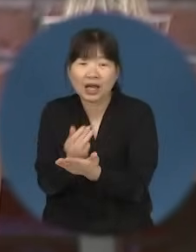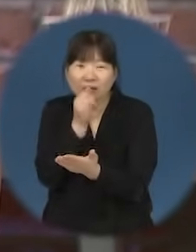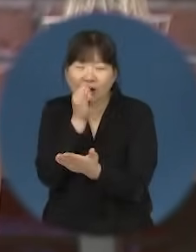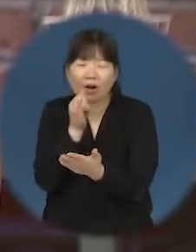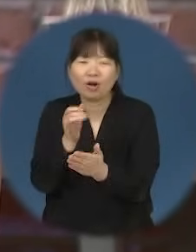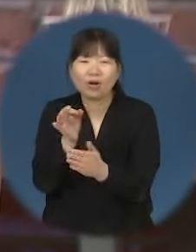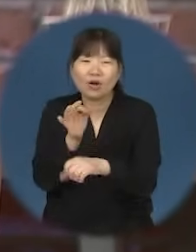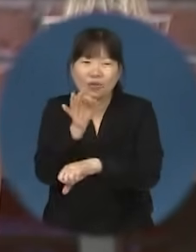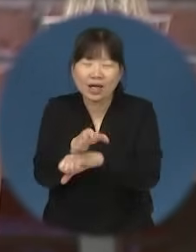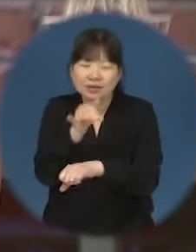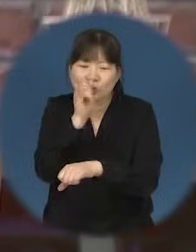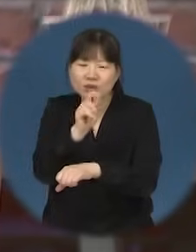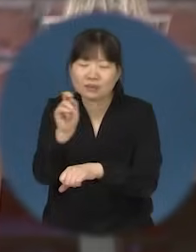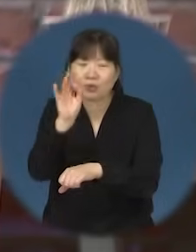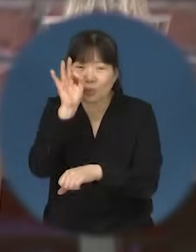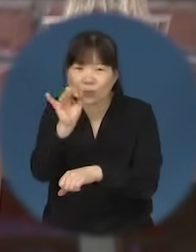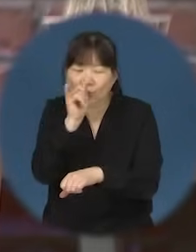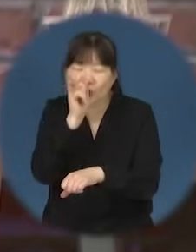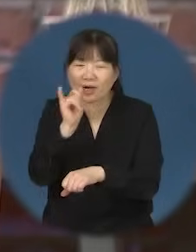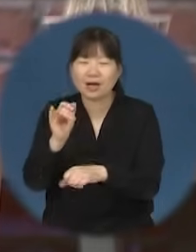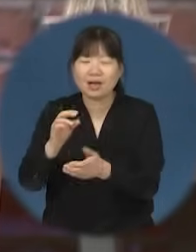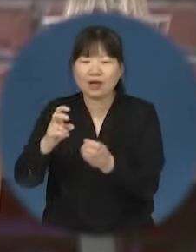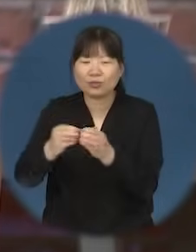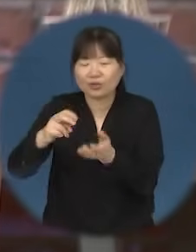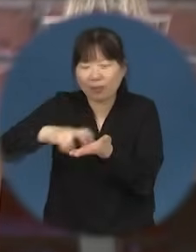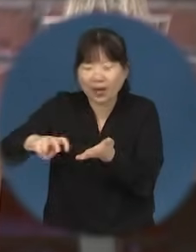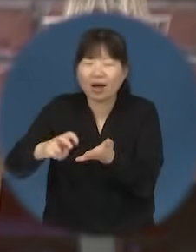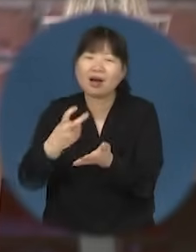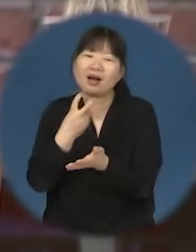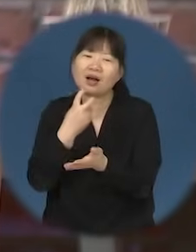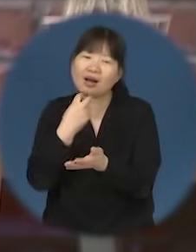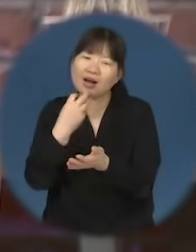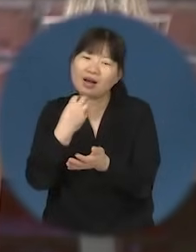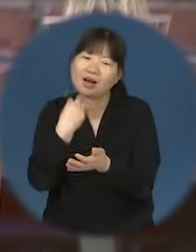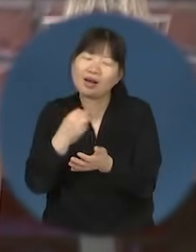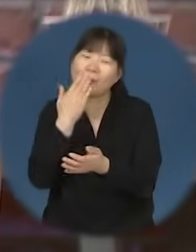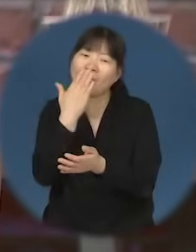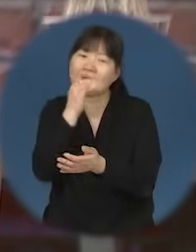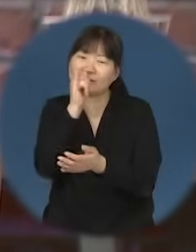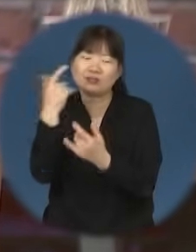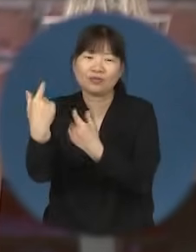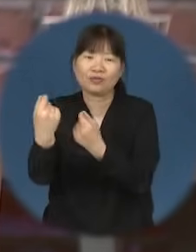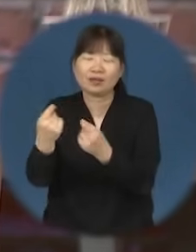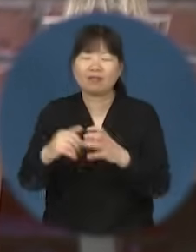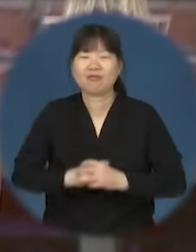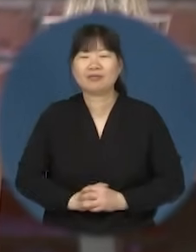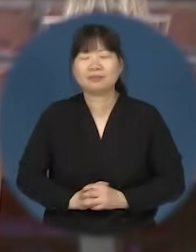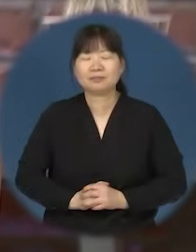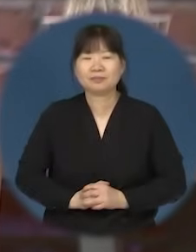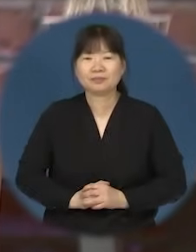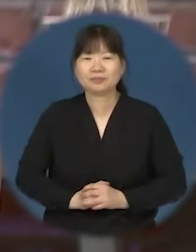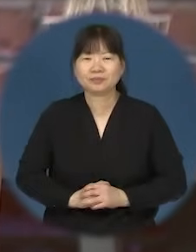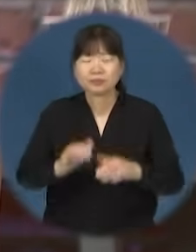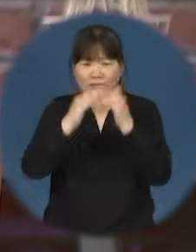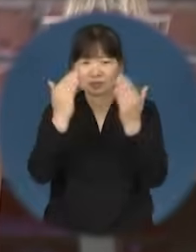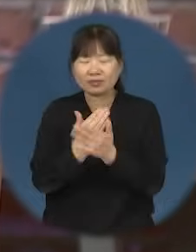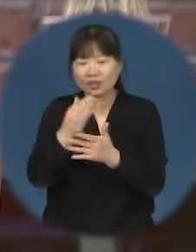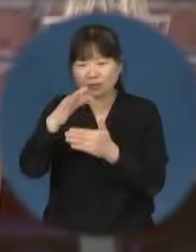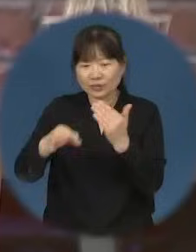결제도 되고 TV도 보고 SNS도 하고 많은 걸 하잖아요. 예. 그런 것처럼 모든 것들을 프로그램으로